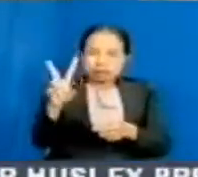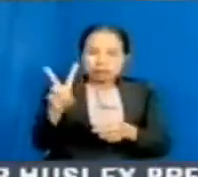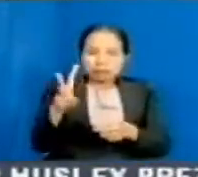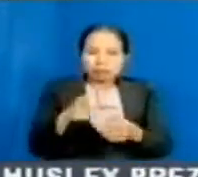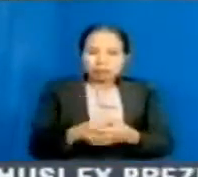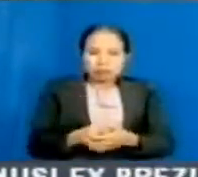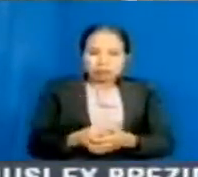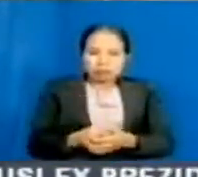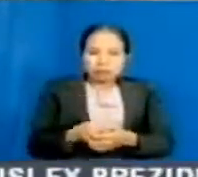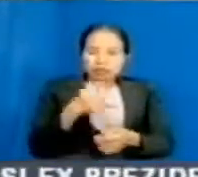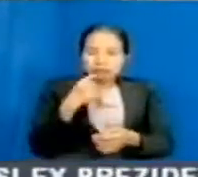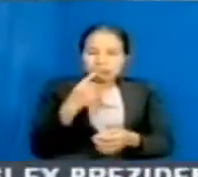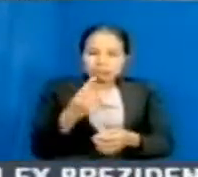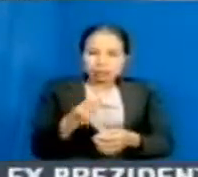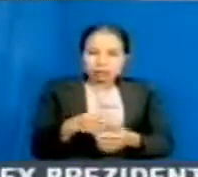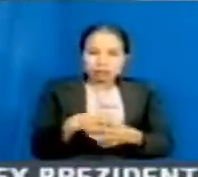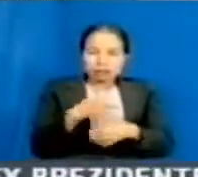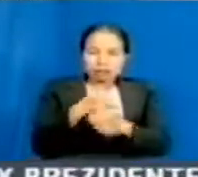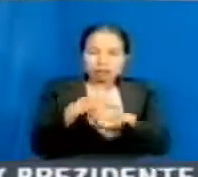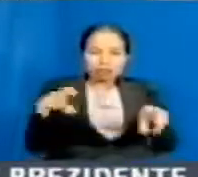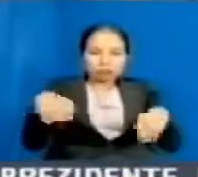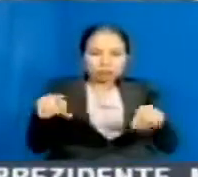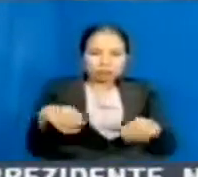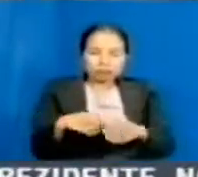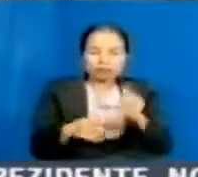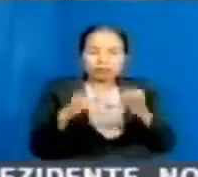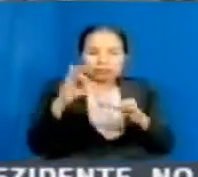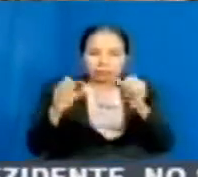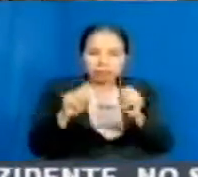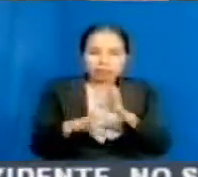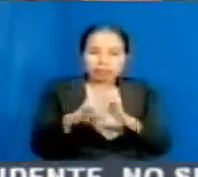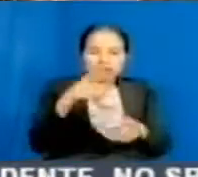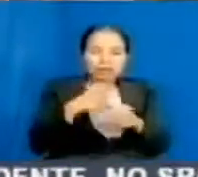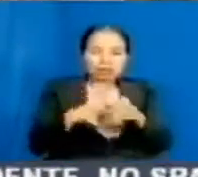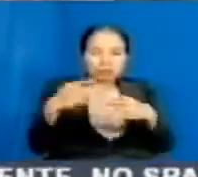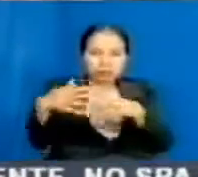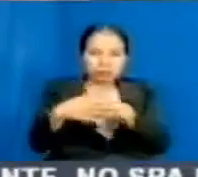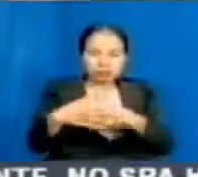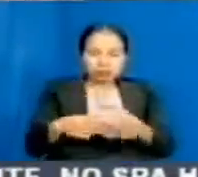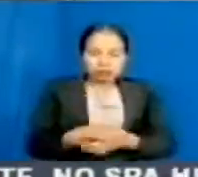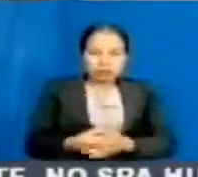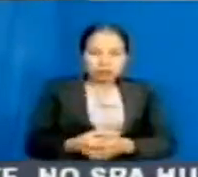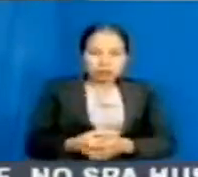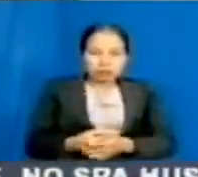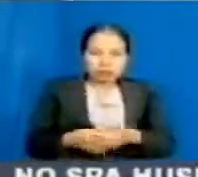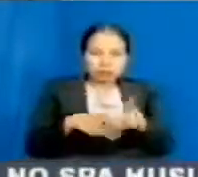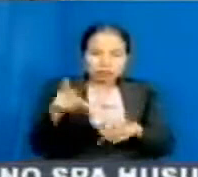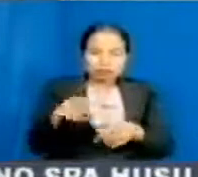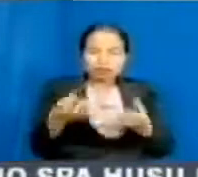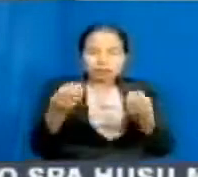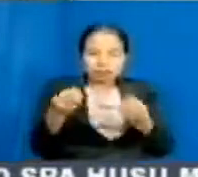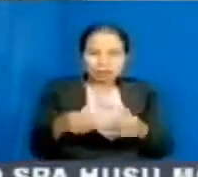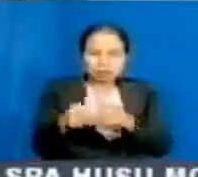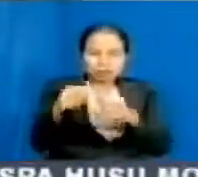rua, ne a parte, se ralo esforço, rodinu ne belhetan em a tempo bece. Ema, Seluk, tu